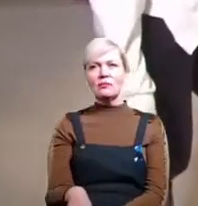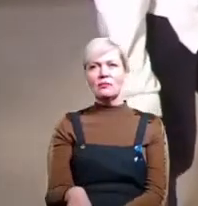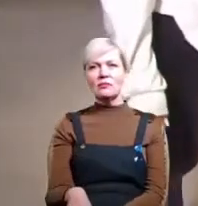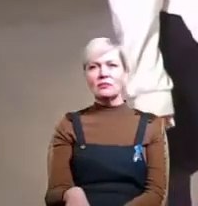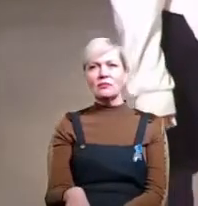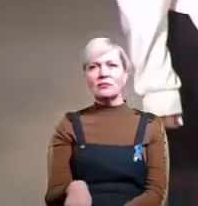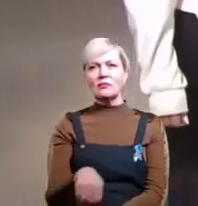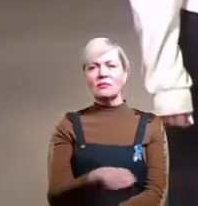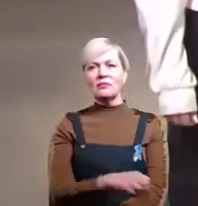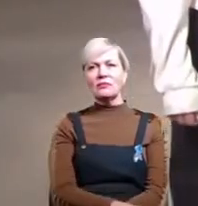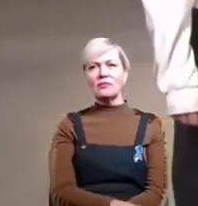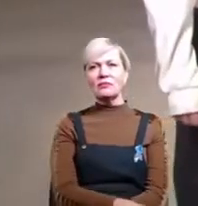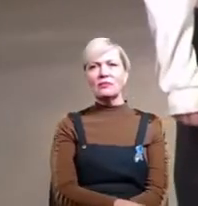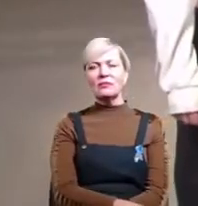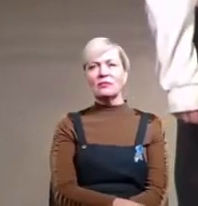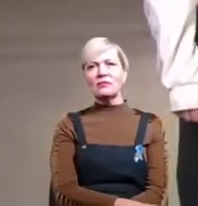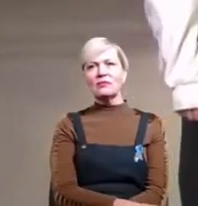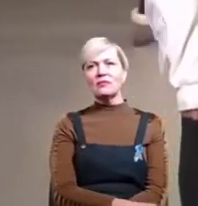Наташа.